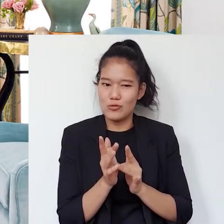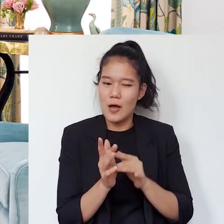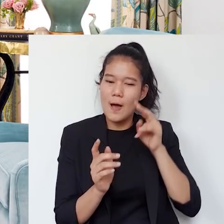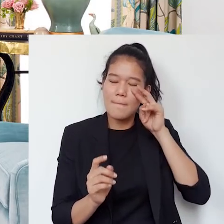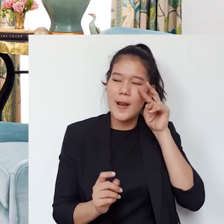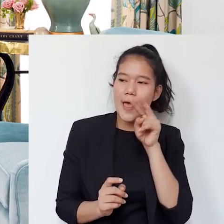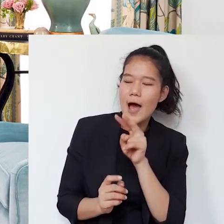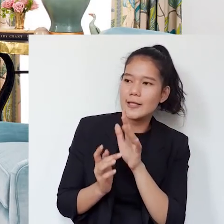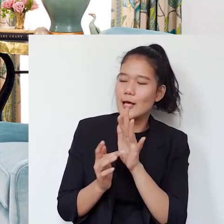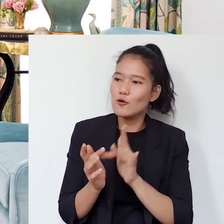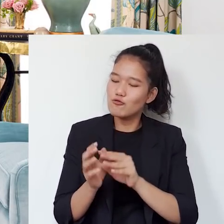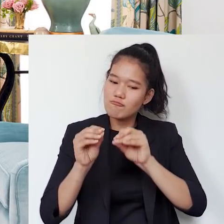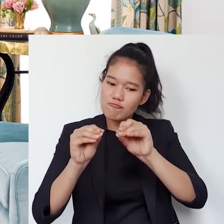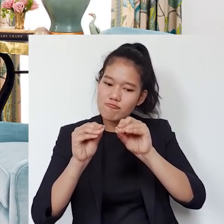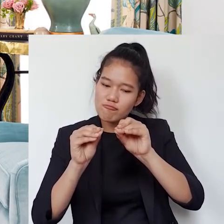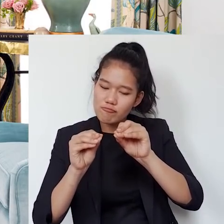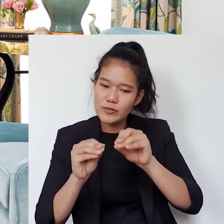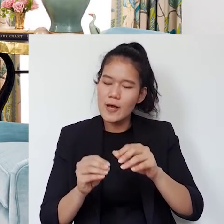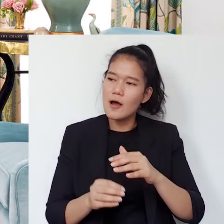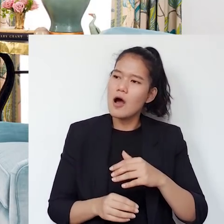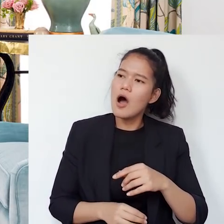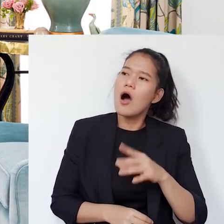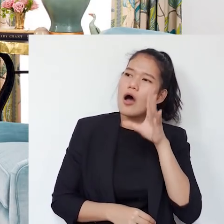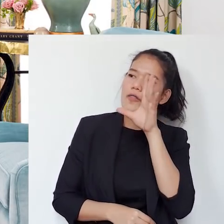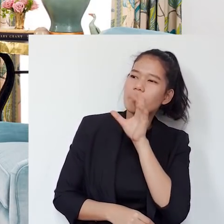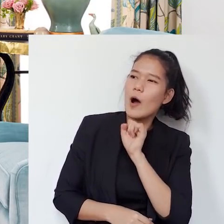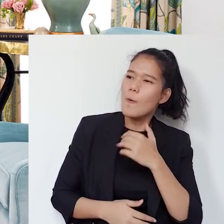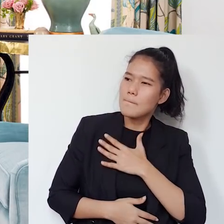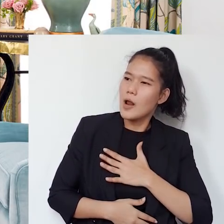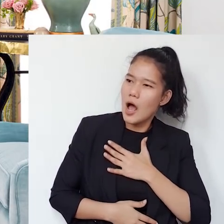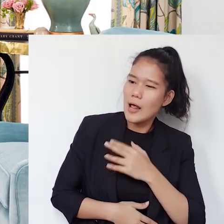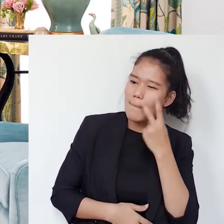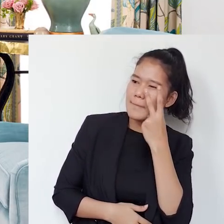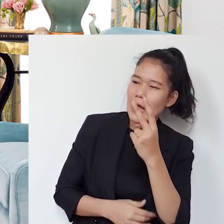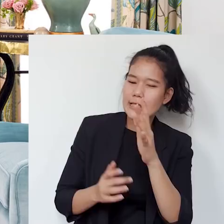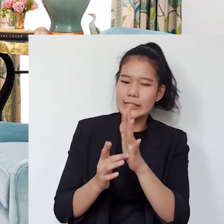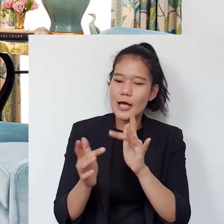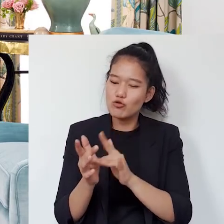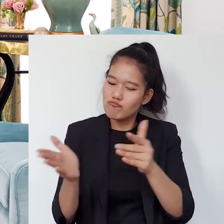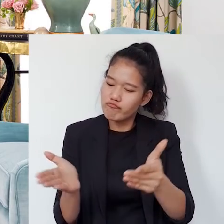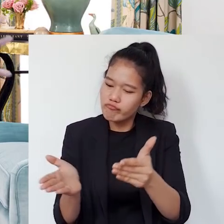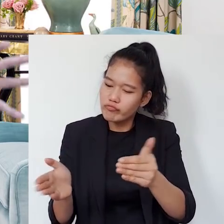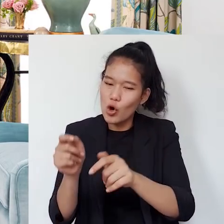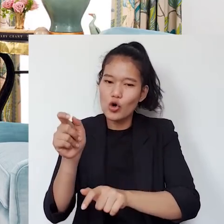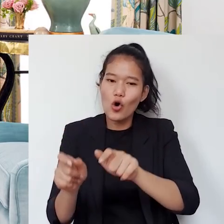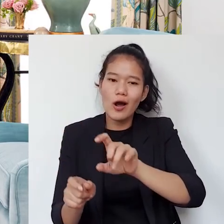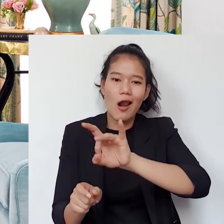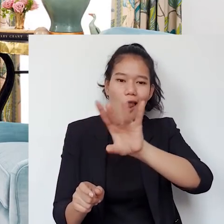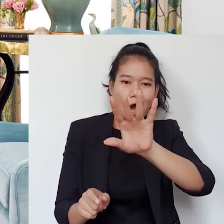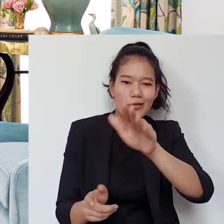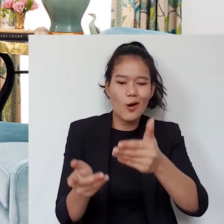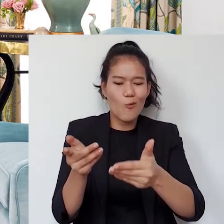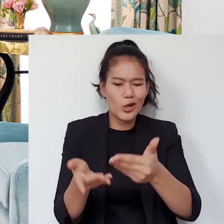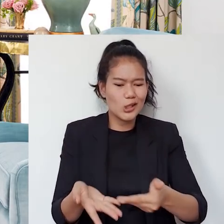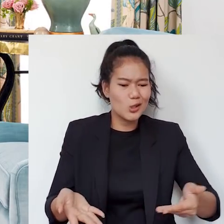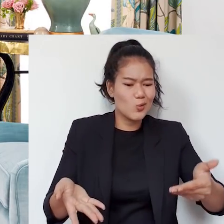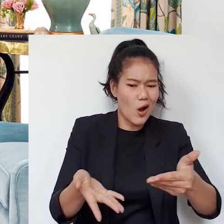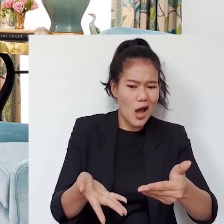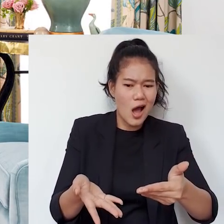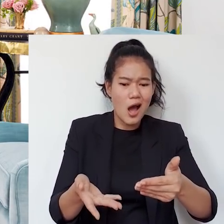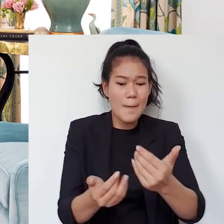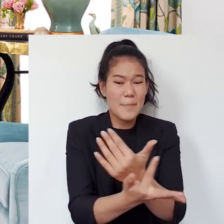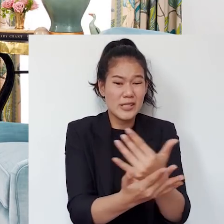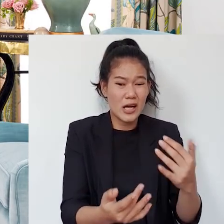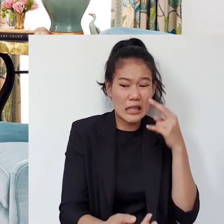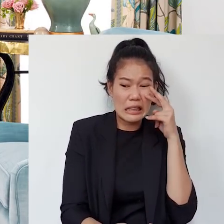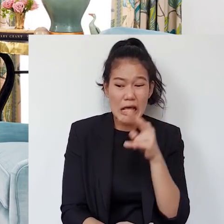Yesus mengajar, ia juga mengalami bagaimana Yesus memperlakukan orang lain yang bahkan oleh lingkungan sekitar dianggap sebagai orang